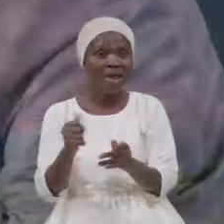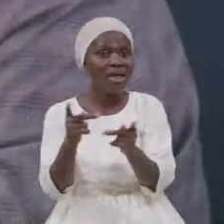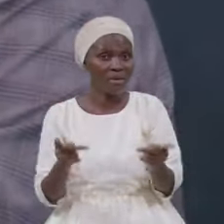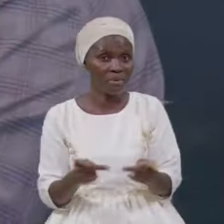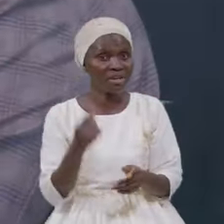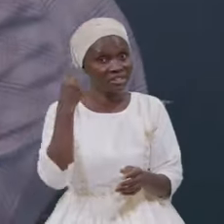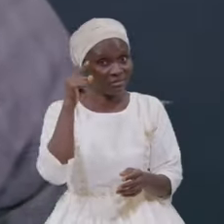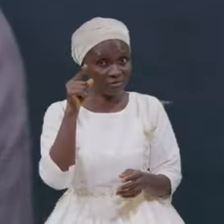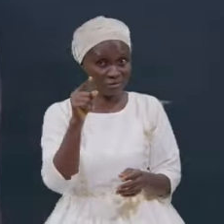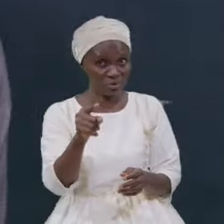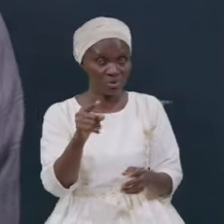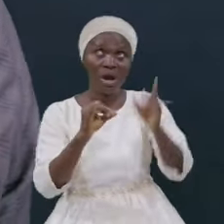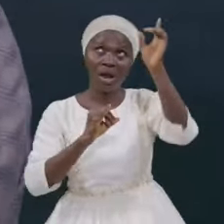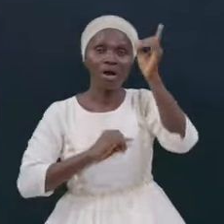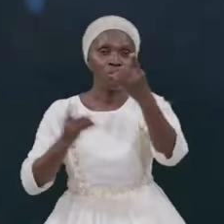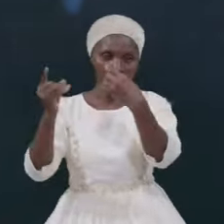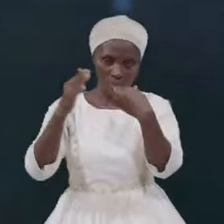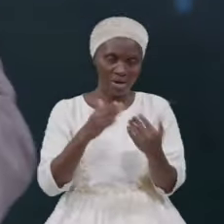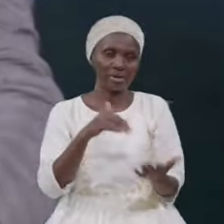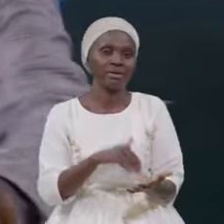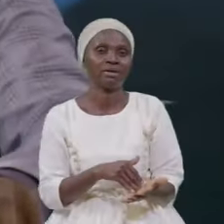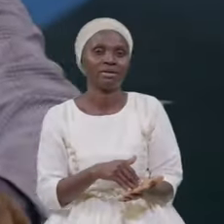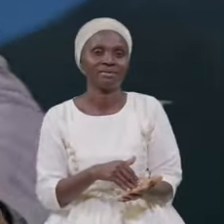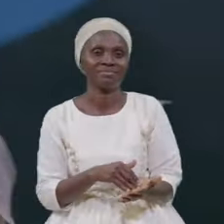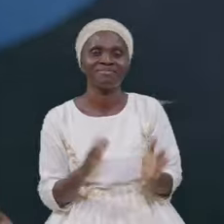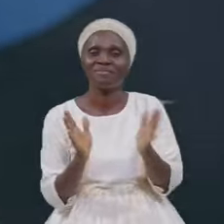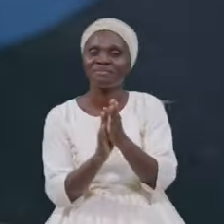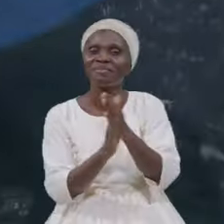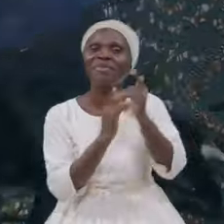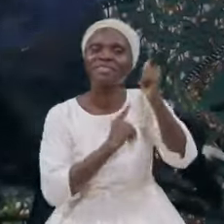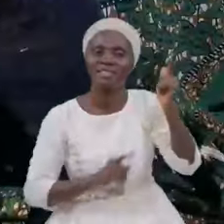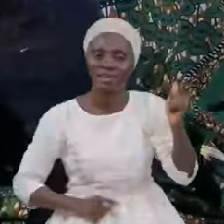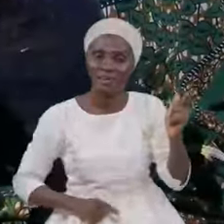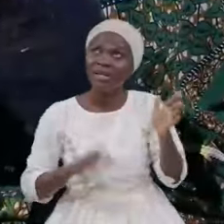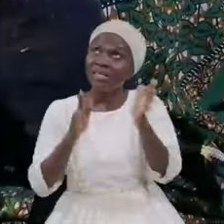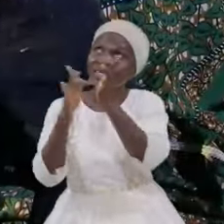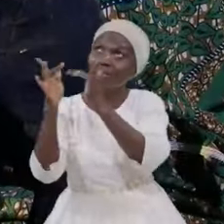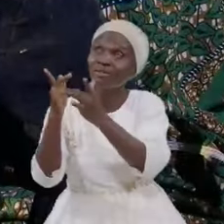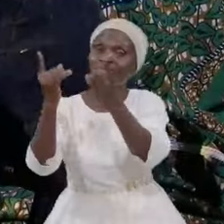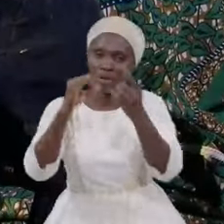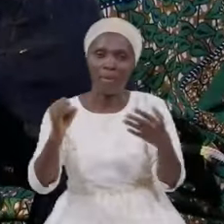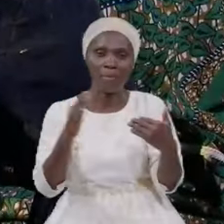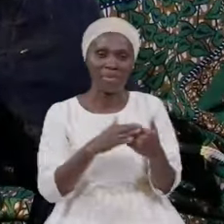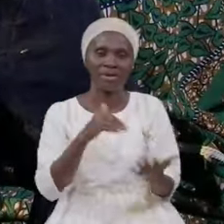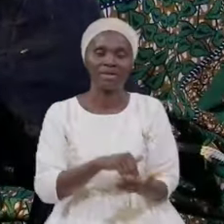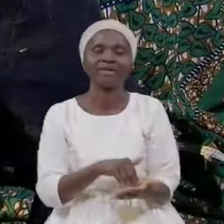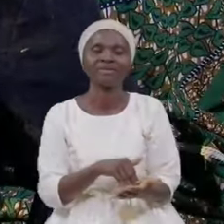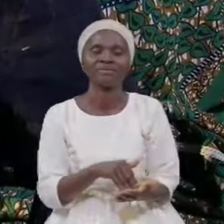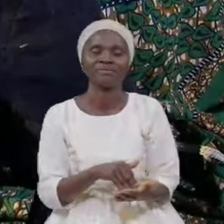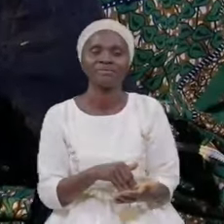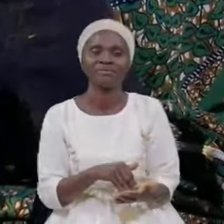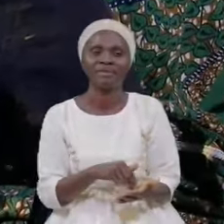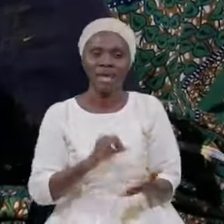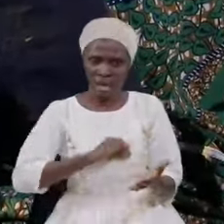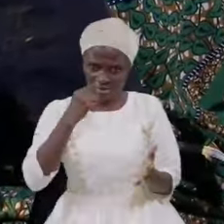reviendrai. Gloire à Dieu, Jésus. Reviens. J'ai dit, Jésus reviendra.